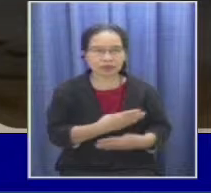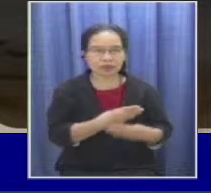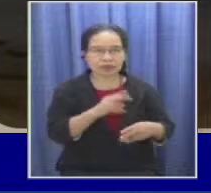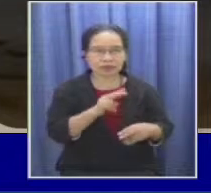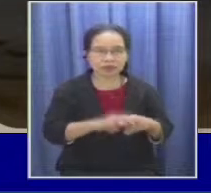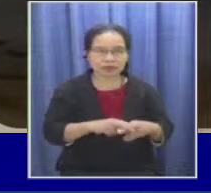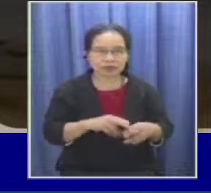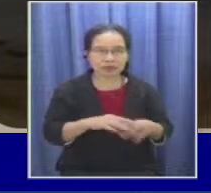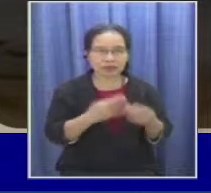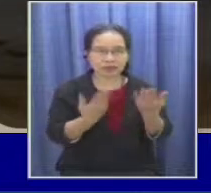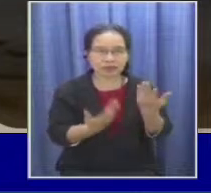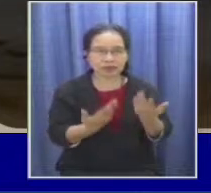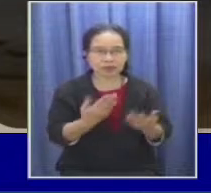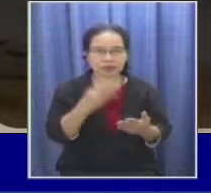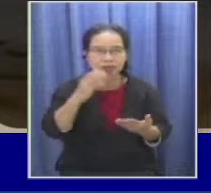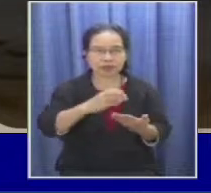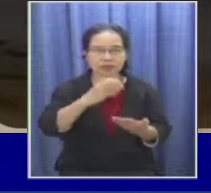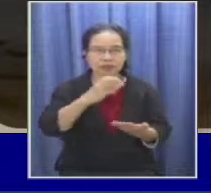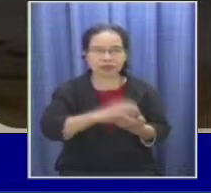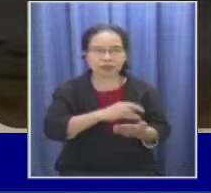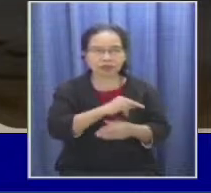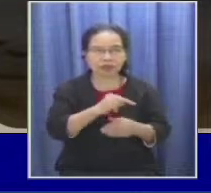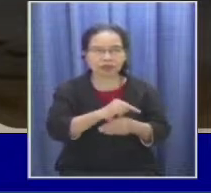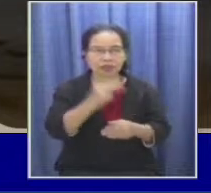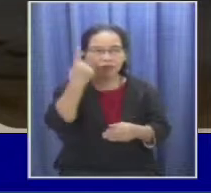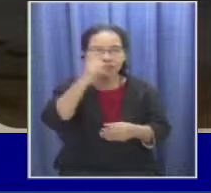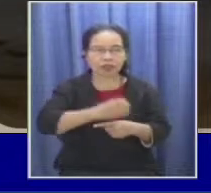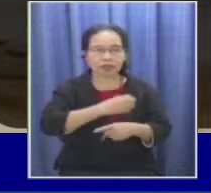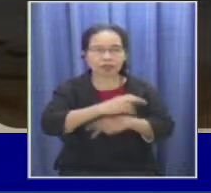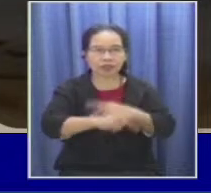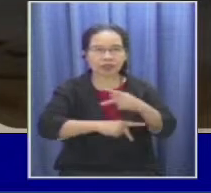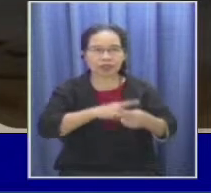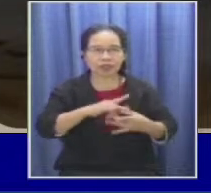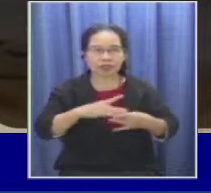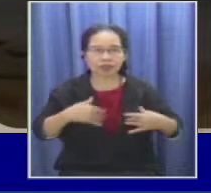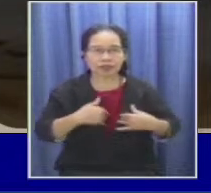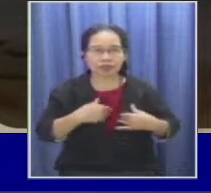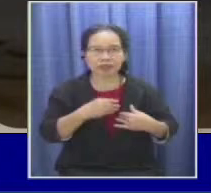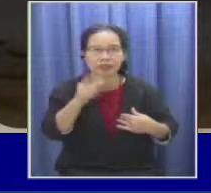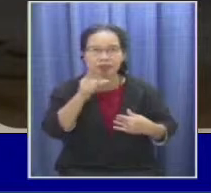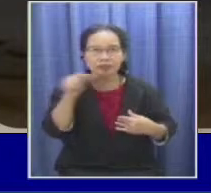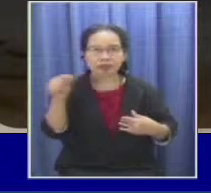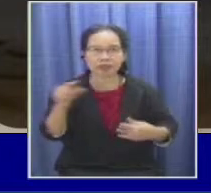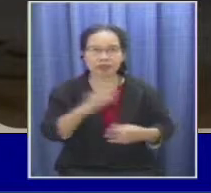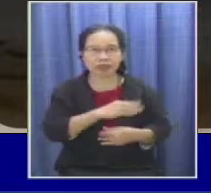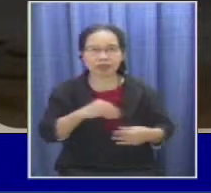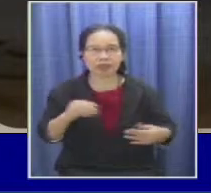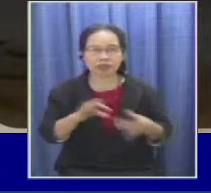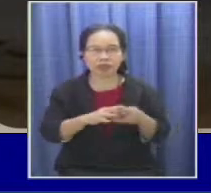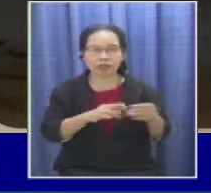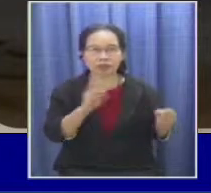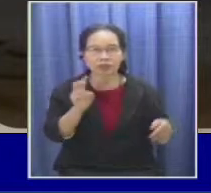ye de entene eden ke manchimi ya etwa ne ho fira wo mu no